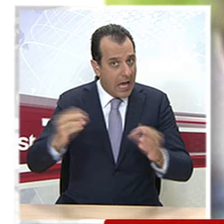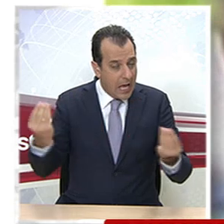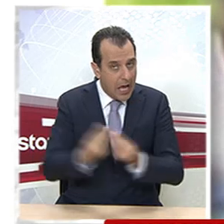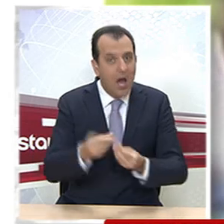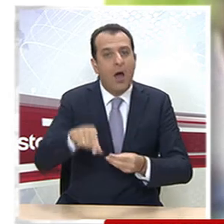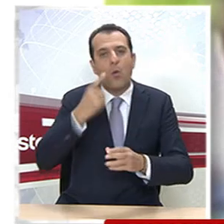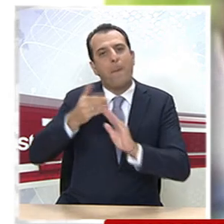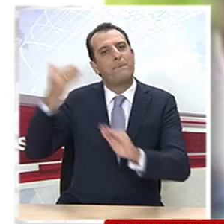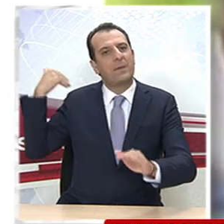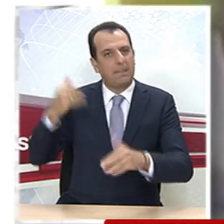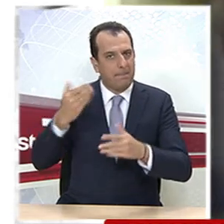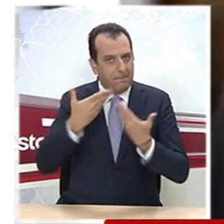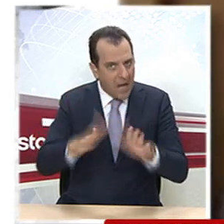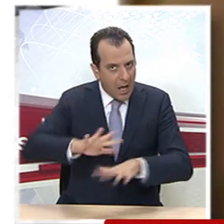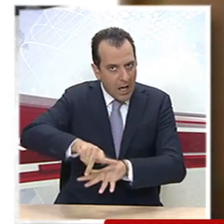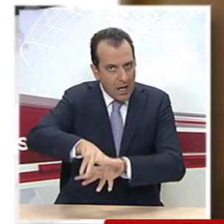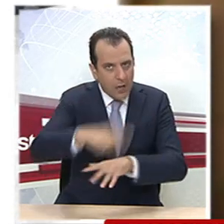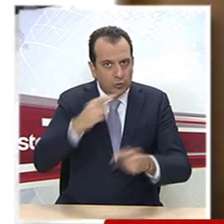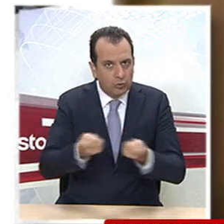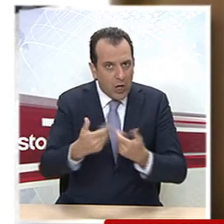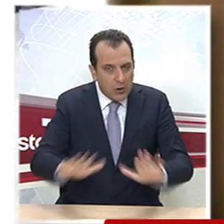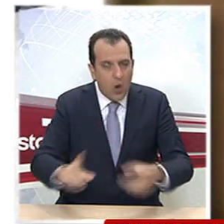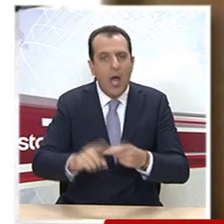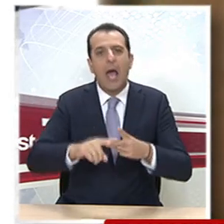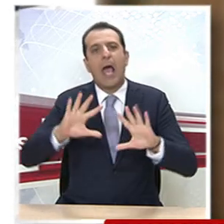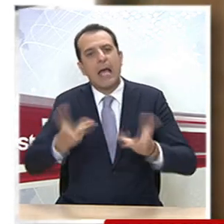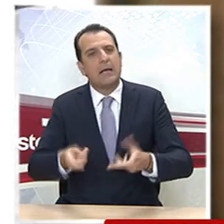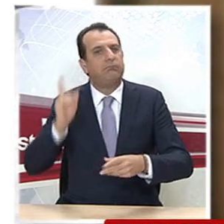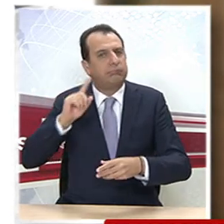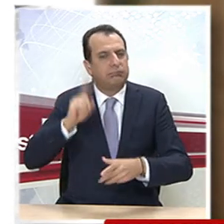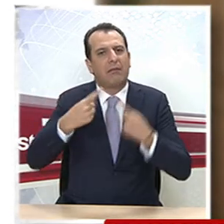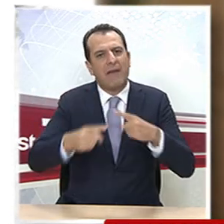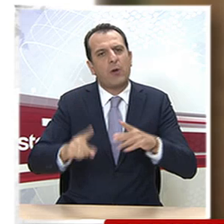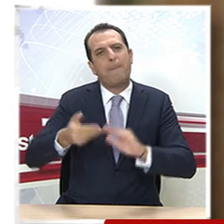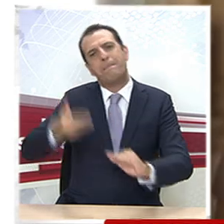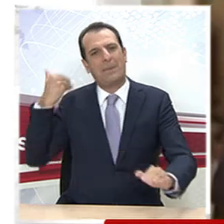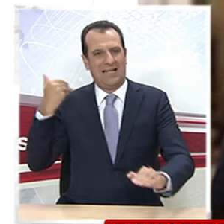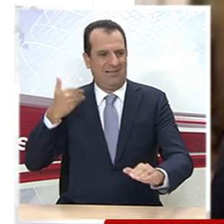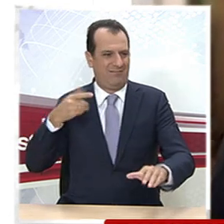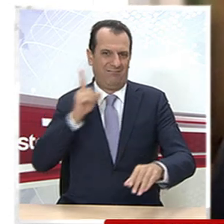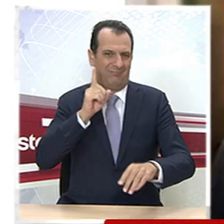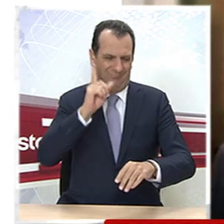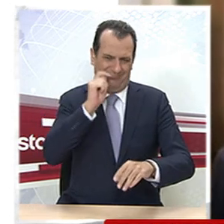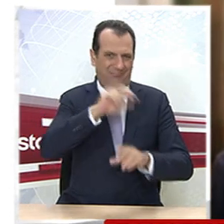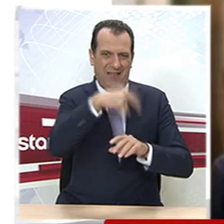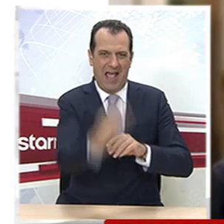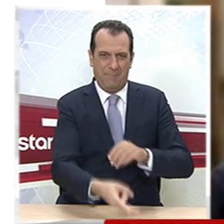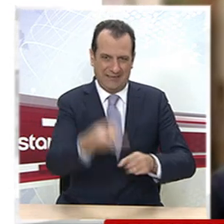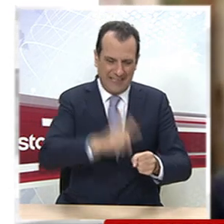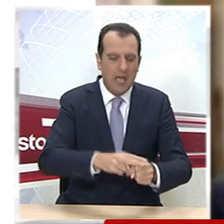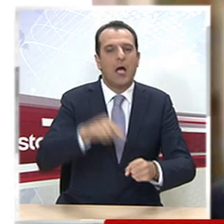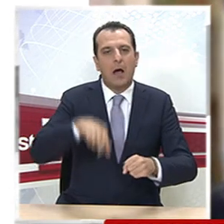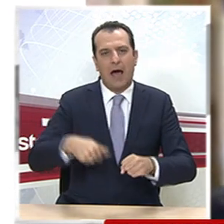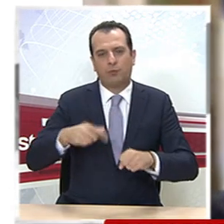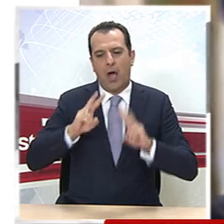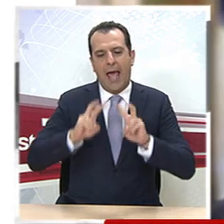εμπλέκονται και σε άλλες παράνομες πράξεις ή βεβαίως αν έχουν διαπράξει και άλλες παράνομες πράξεις πριν την δολοφονία του 25χρονου Νίκου Μουστάκα.